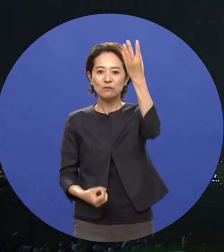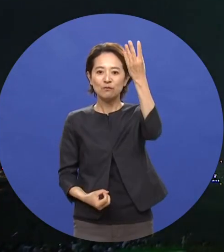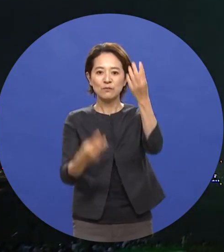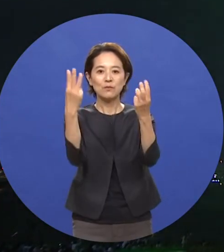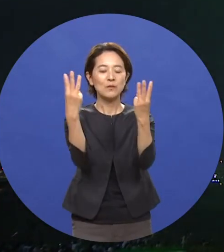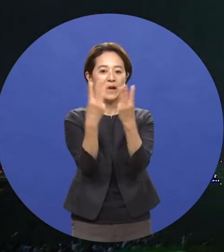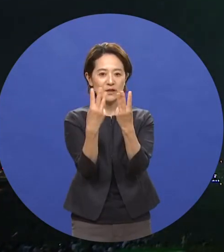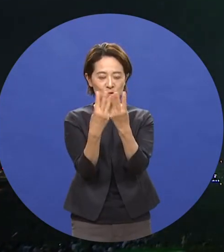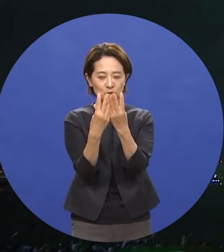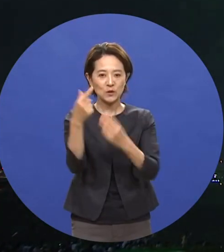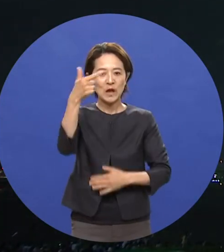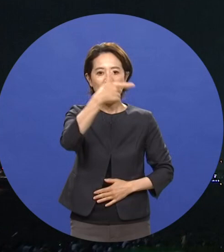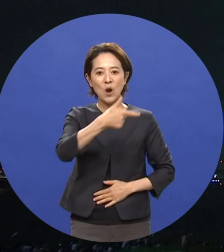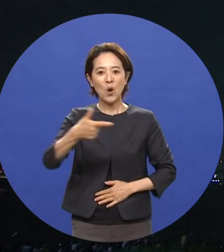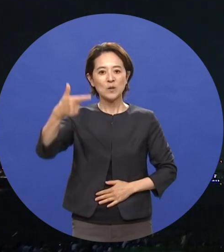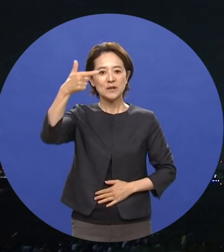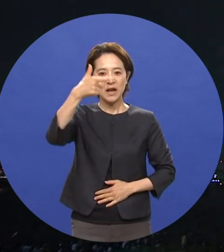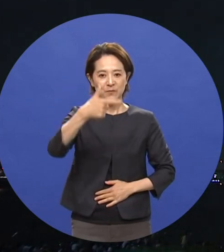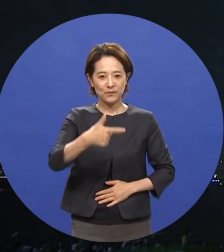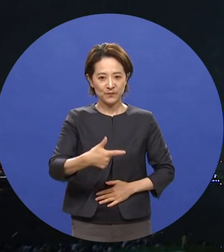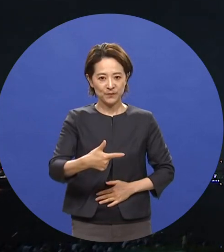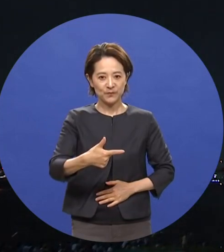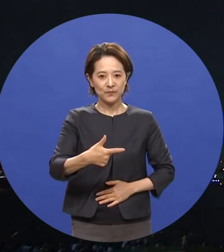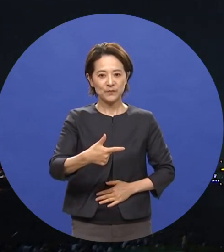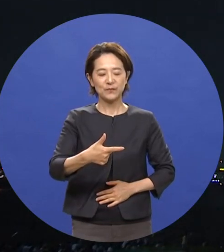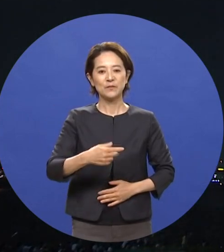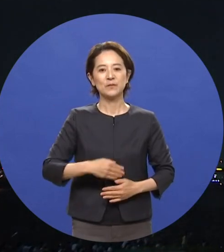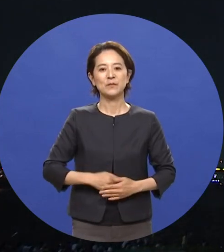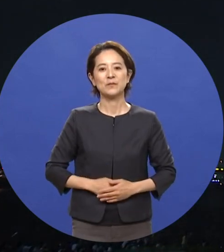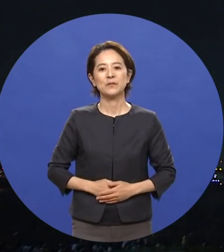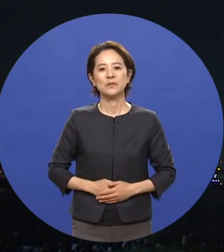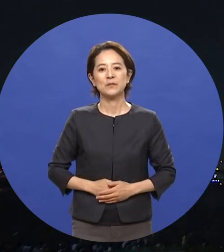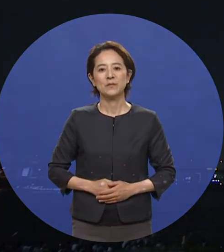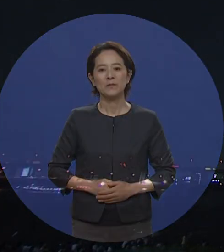はおよそ6000発を予定しています。